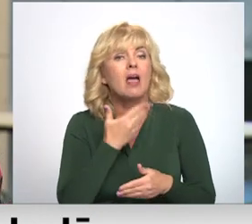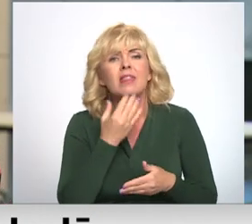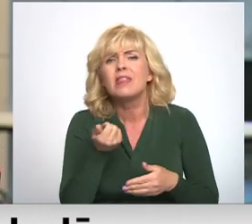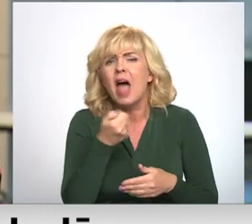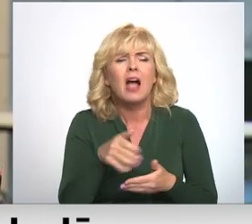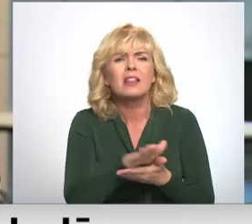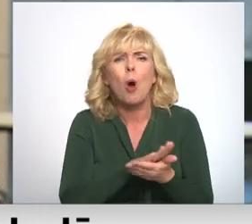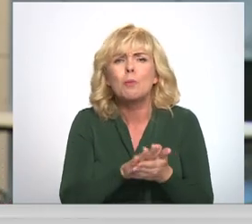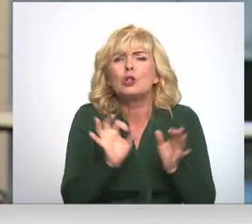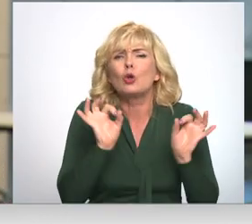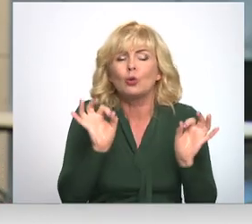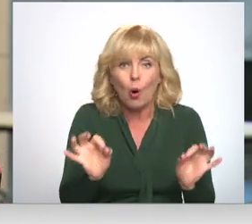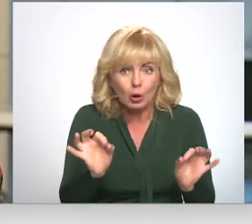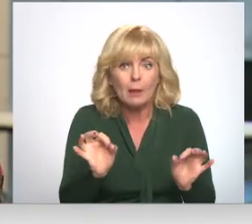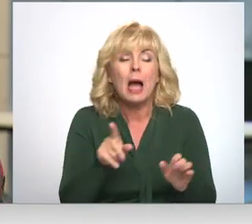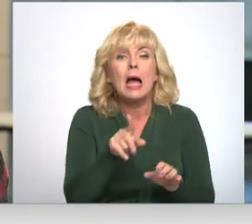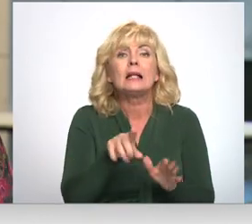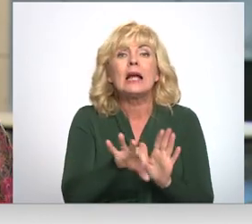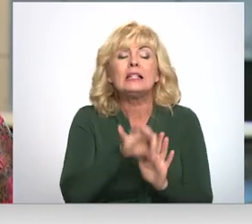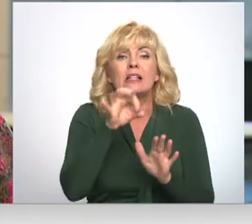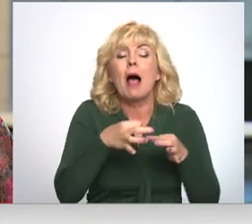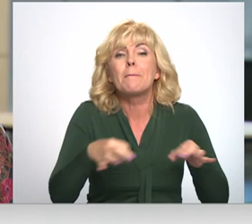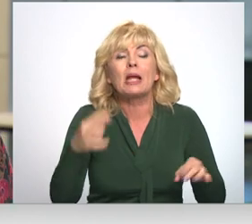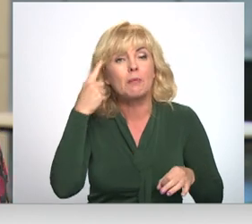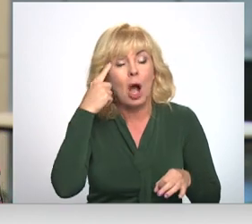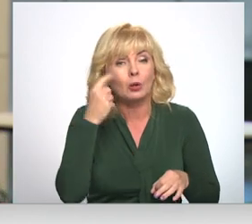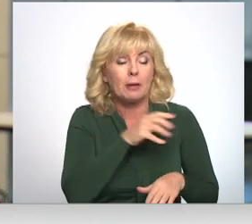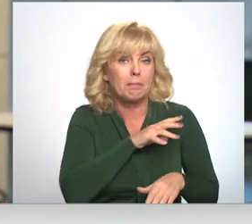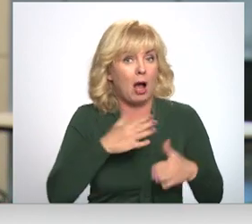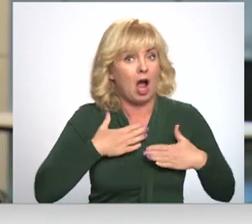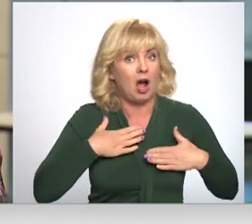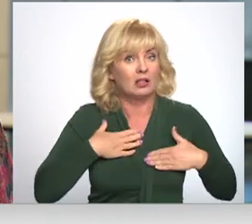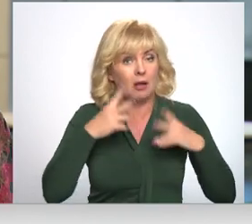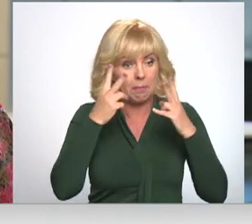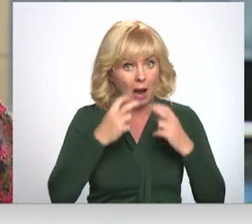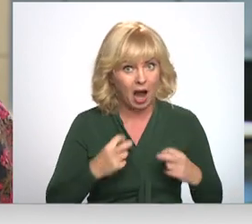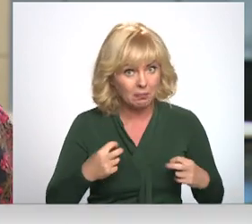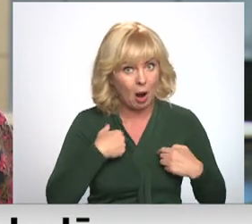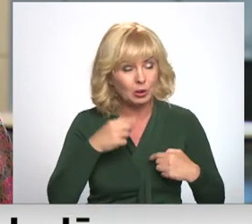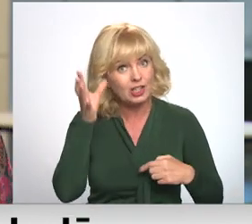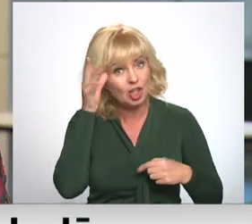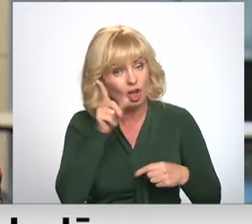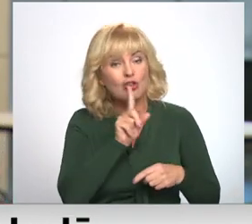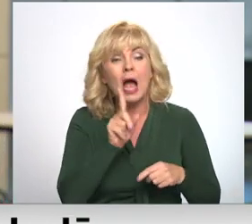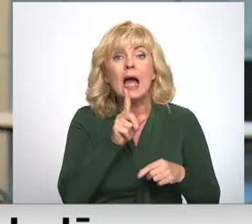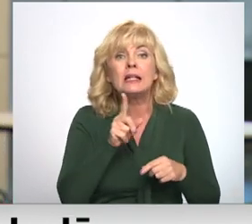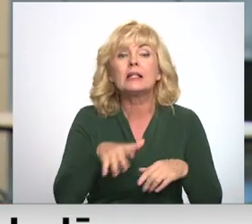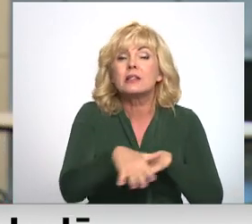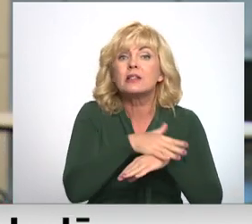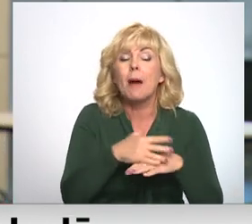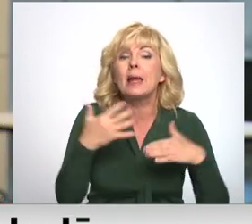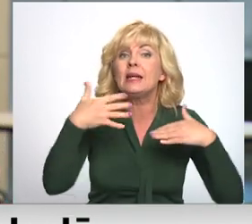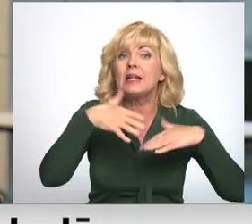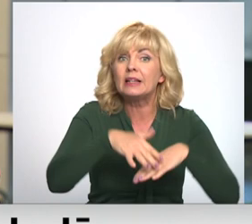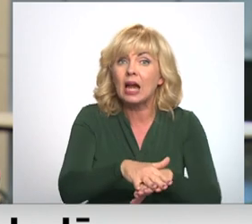tāda pamatbūtība ir katram brīvprātīgi dot iespēju sev pārbaudīt, bet šeit tikpat būtisks ir arī sabiedrības integrācijas jautājums,